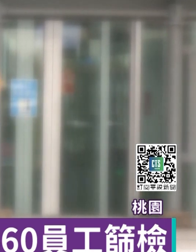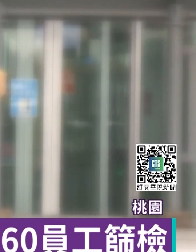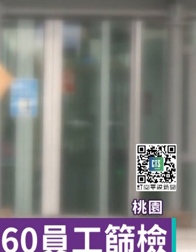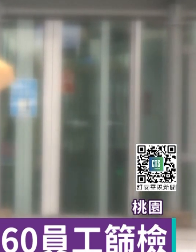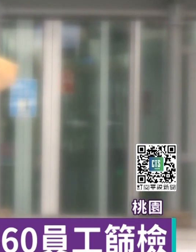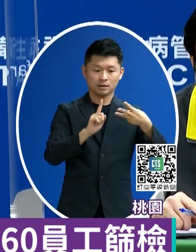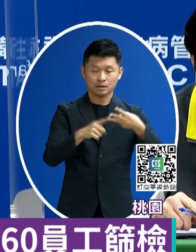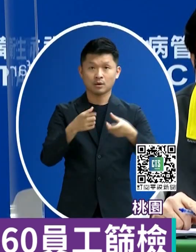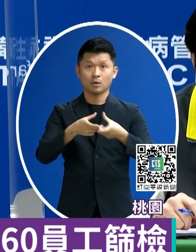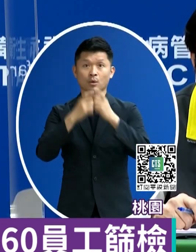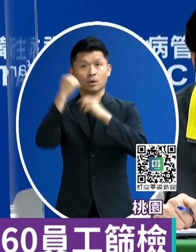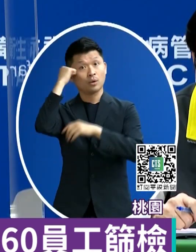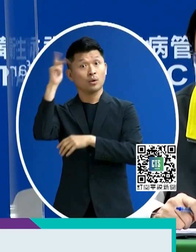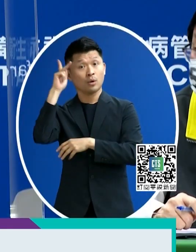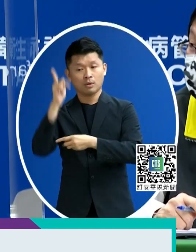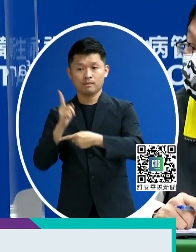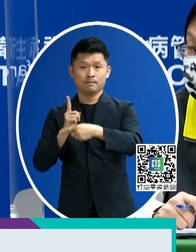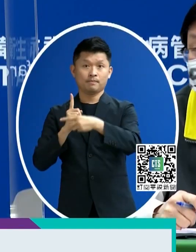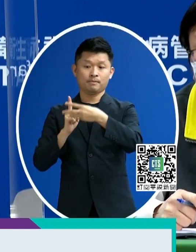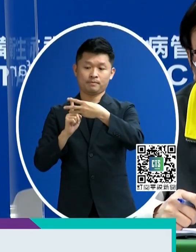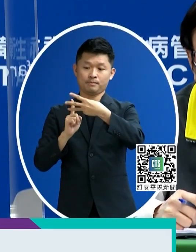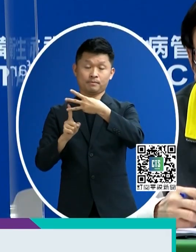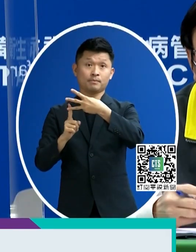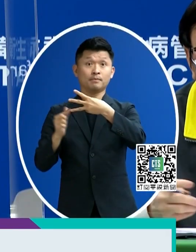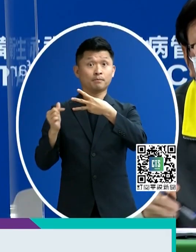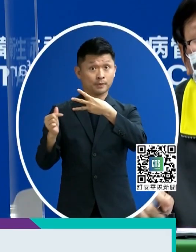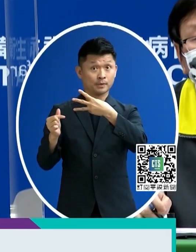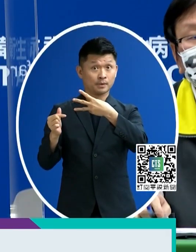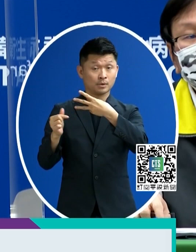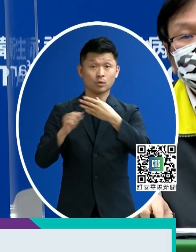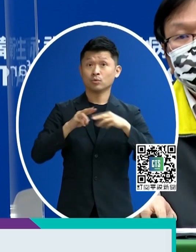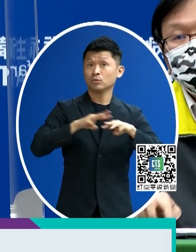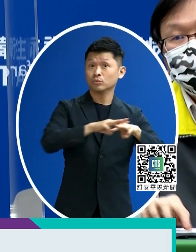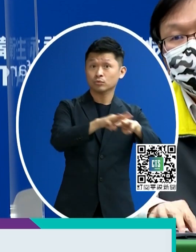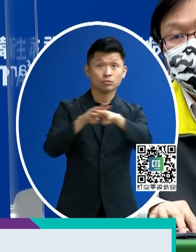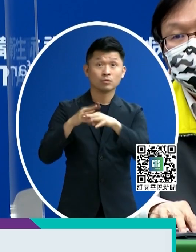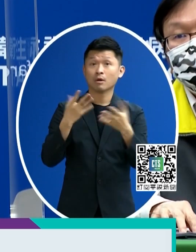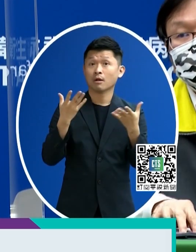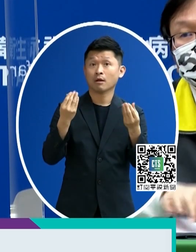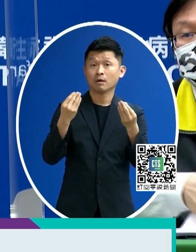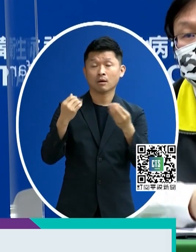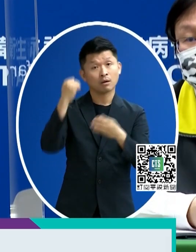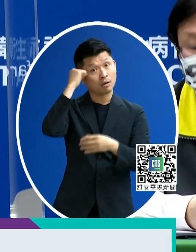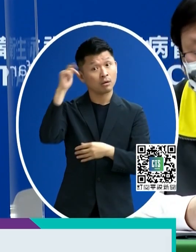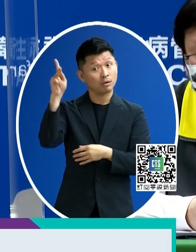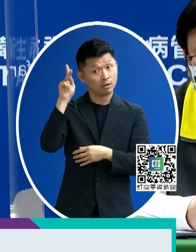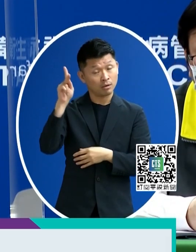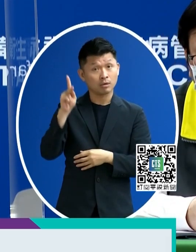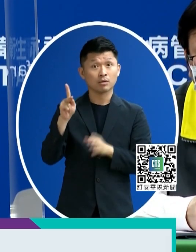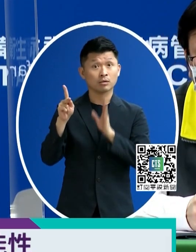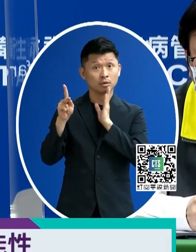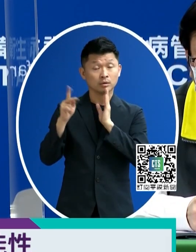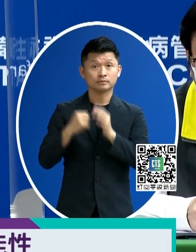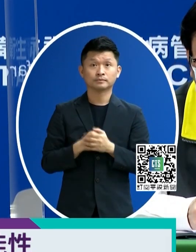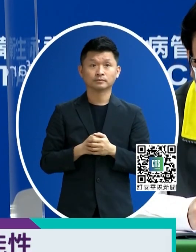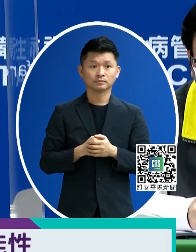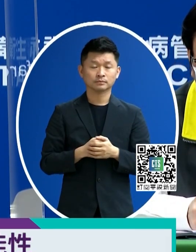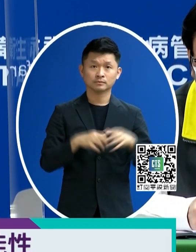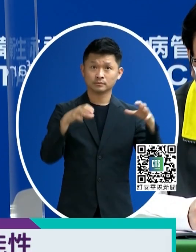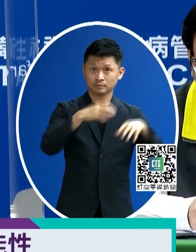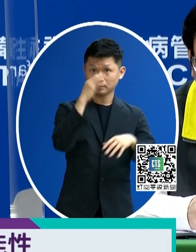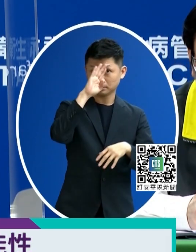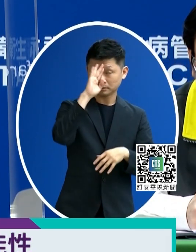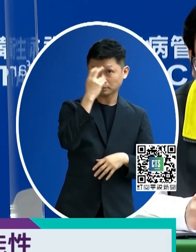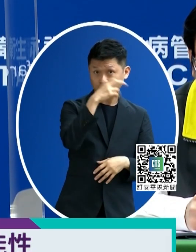隔离观察。 那他们都没有外出，等于是在宿舍，所以大家都怀疑说这两个地方，集检